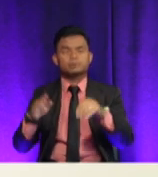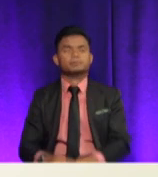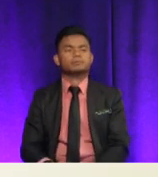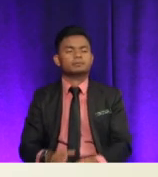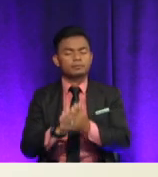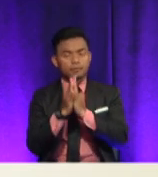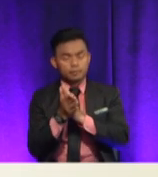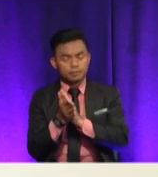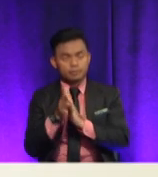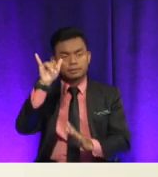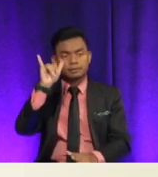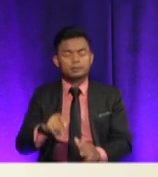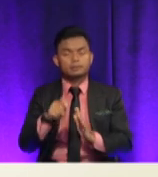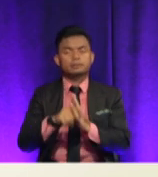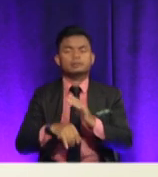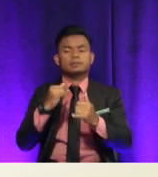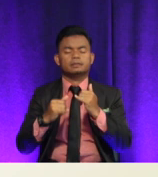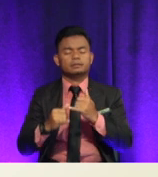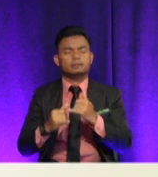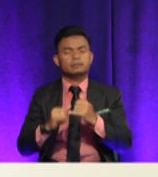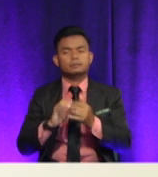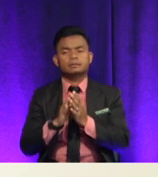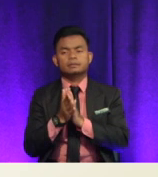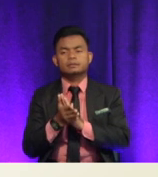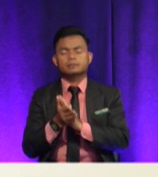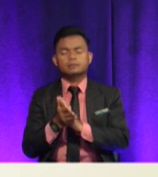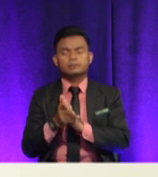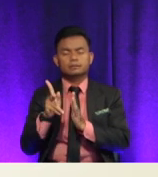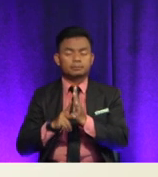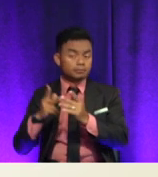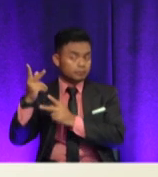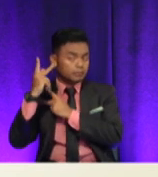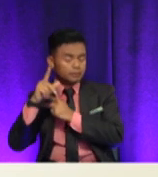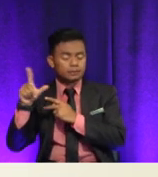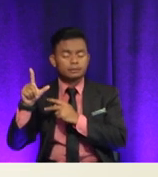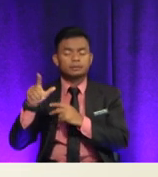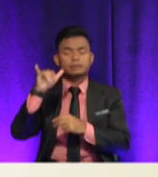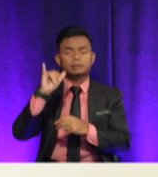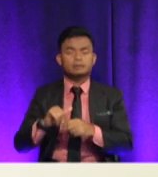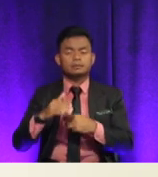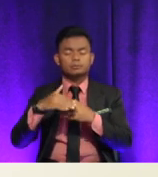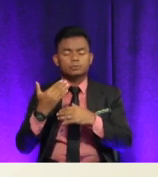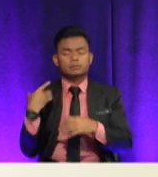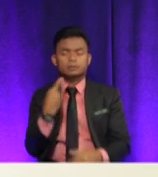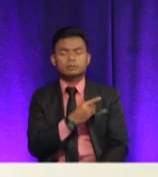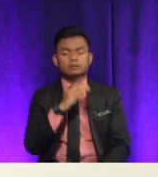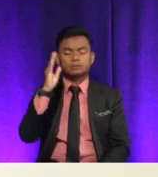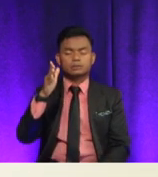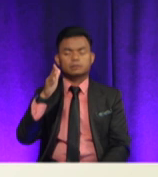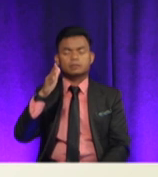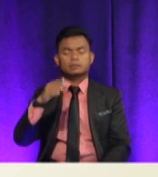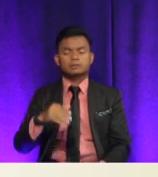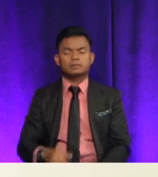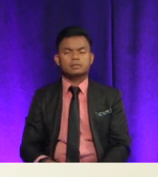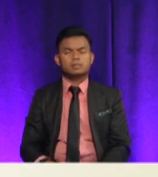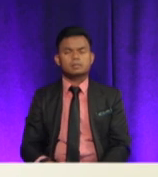rangkap yang terakhir maka kembalilah seorang menteri yang mudah berdatang sembah kepada Baginda ke Daulah tuanku dulu